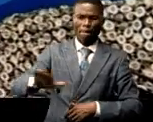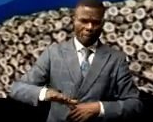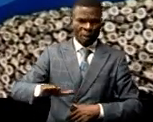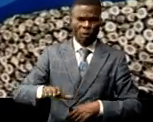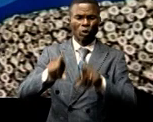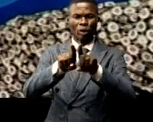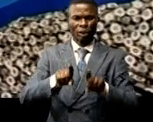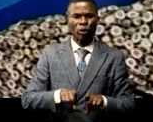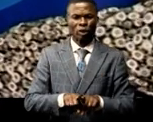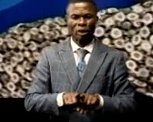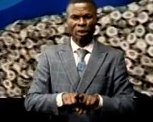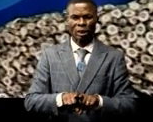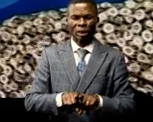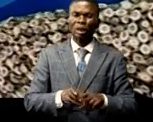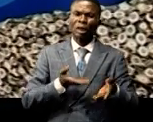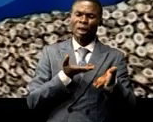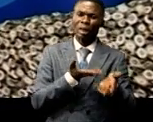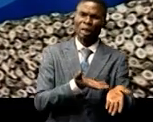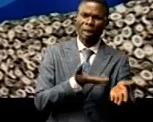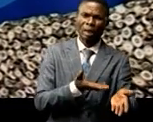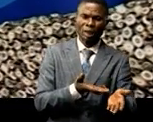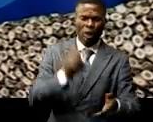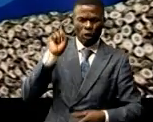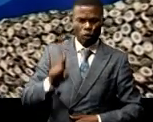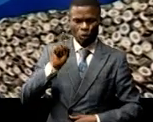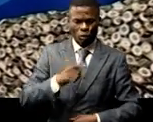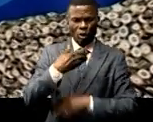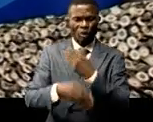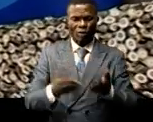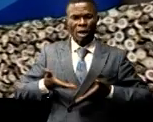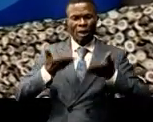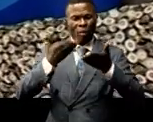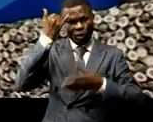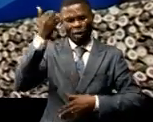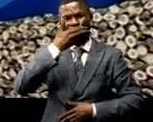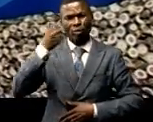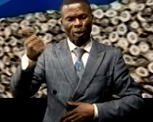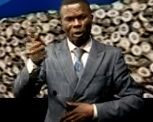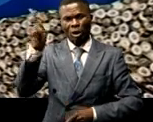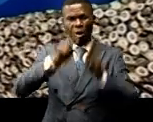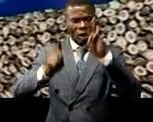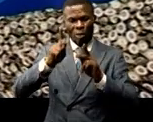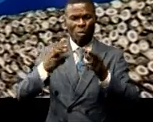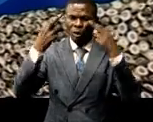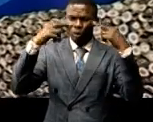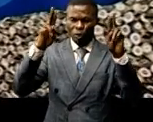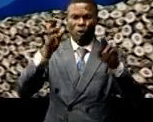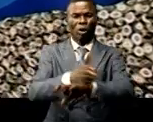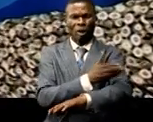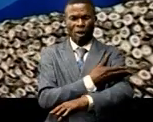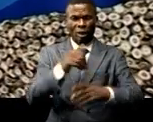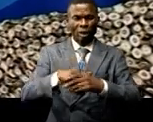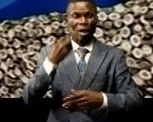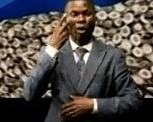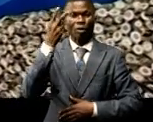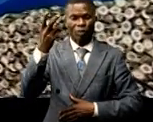et accompagner là où il faut faire de bonnes propositions afin que le peuple se retrouve dans la vision